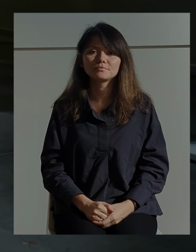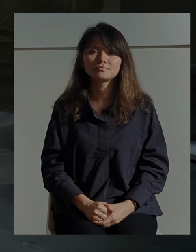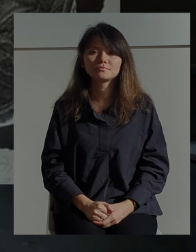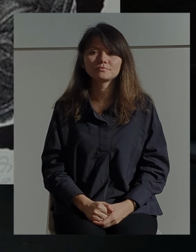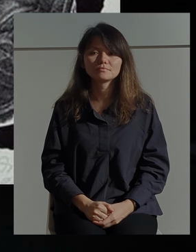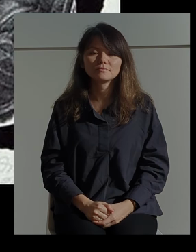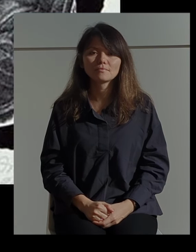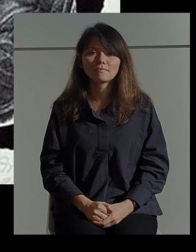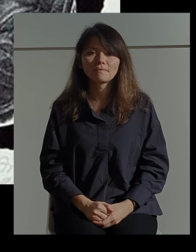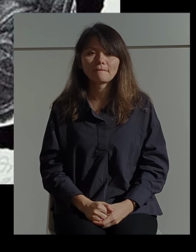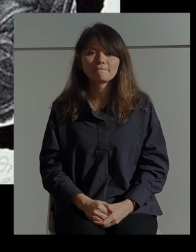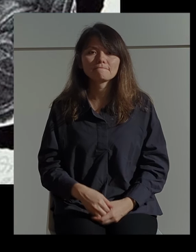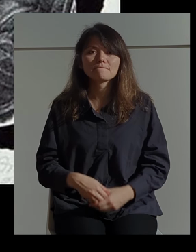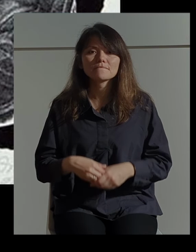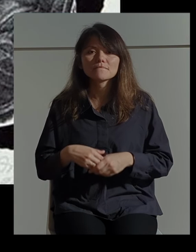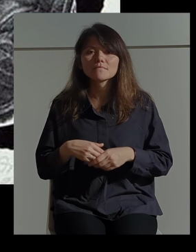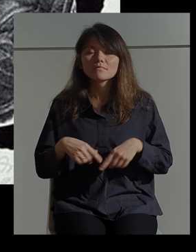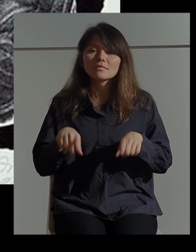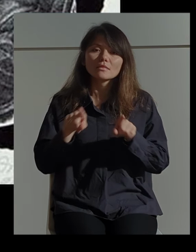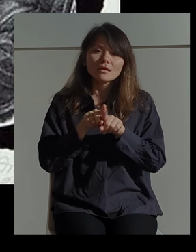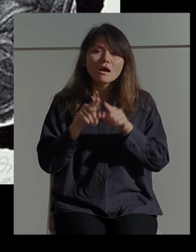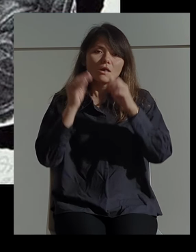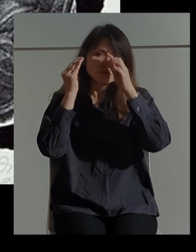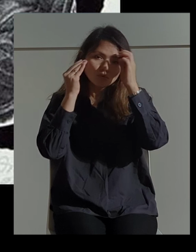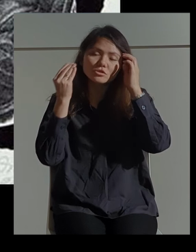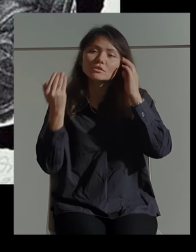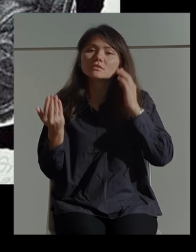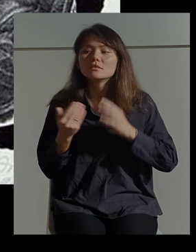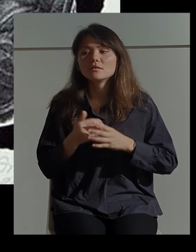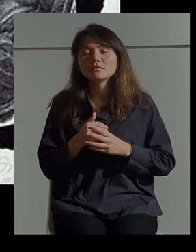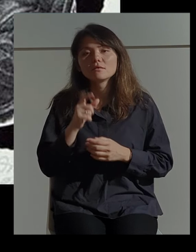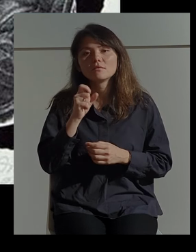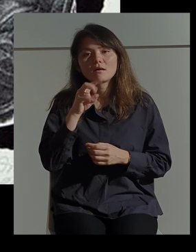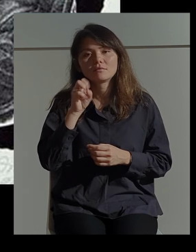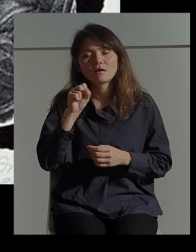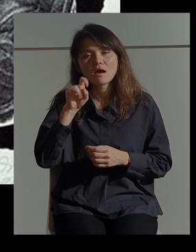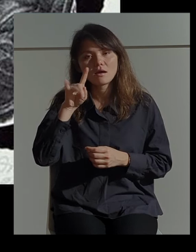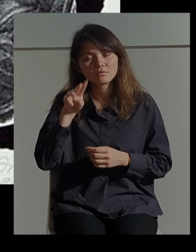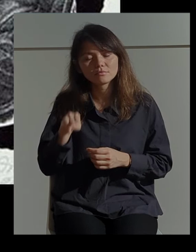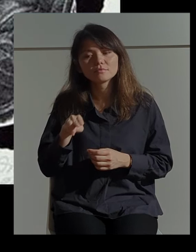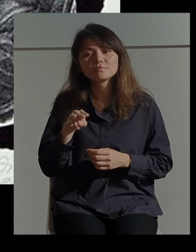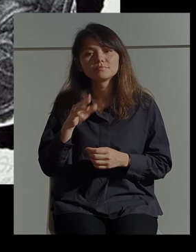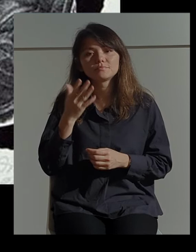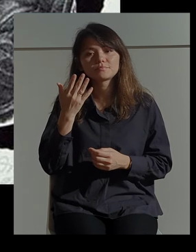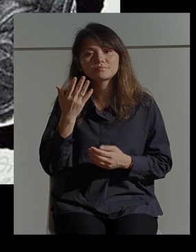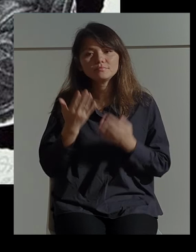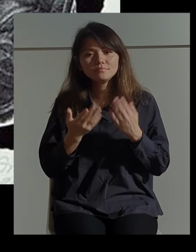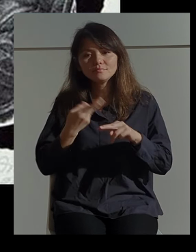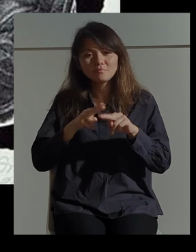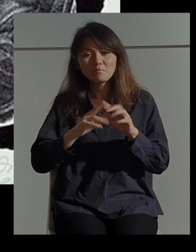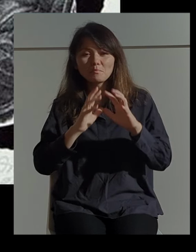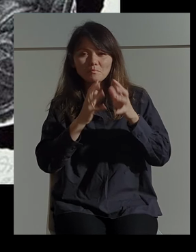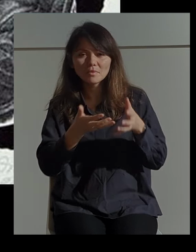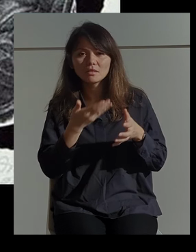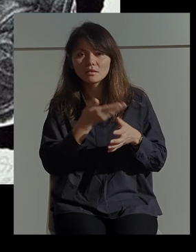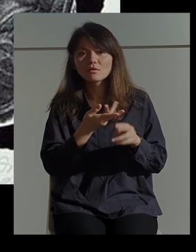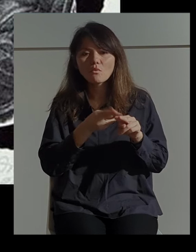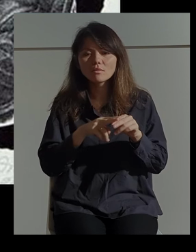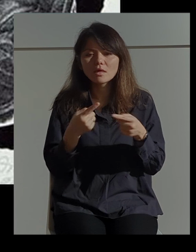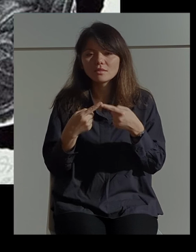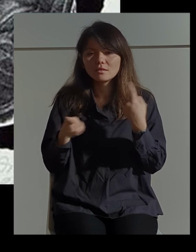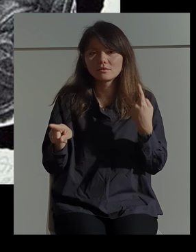вот так с точки зрения Ханна арент если кафкианский Мир Совершенно отрекается